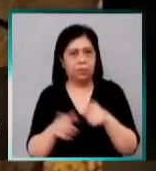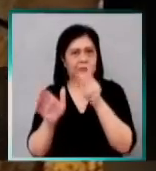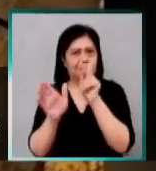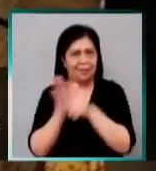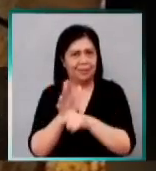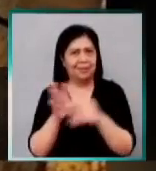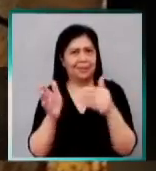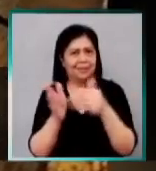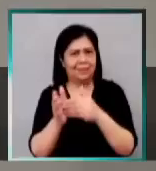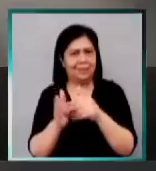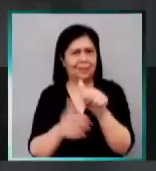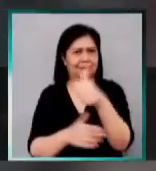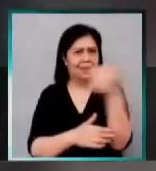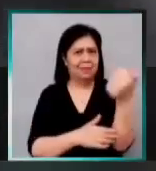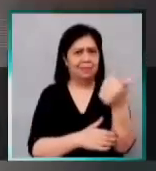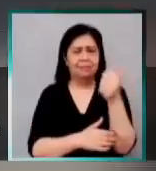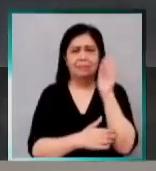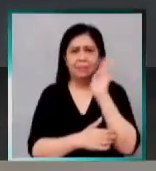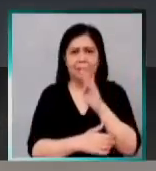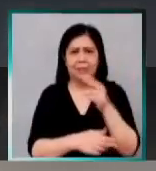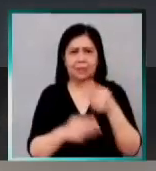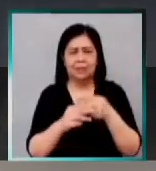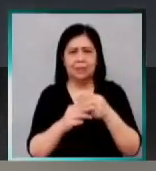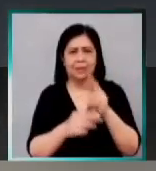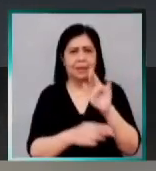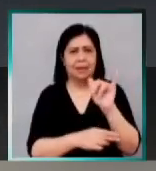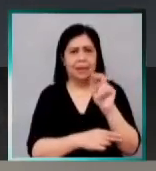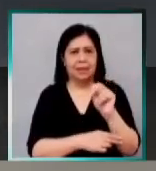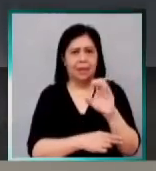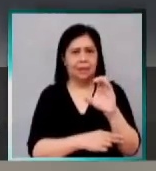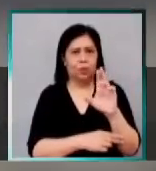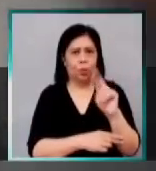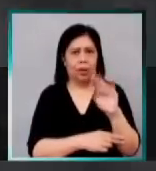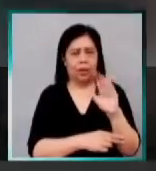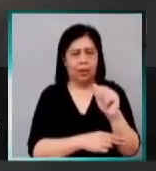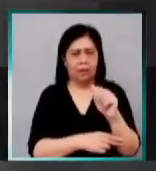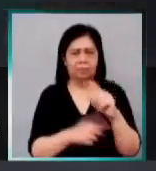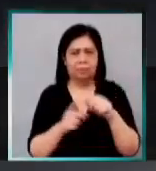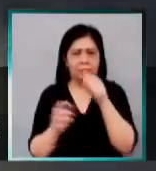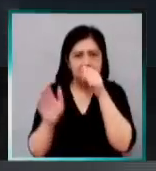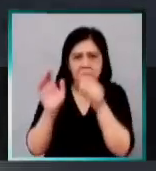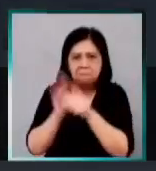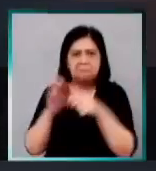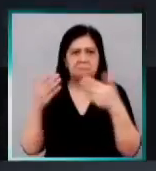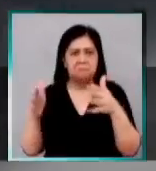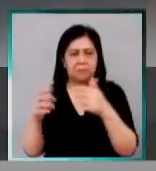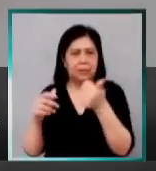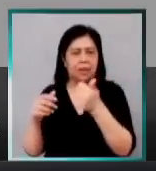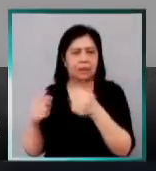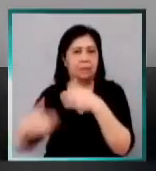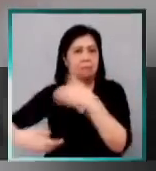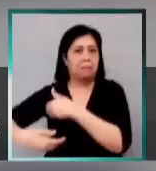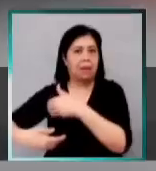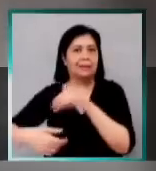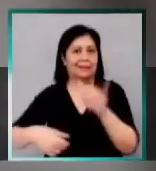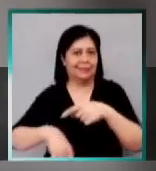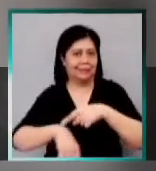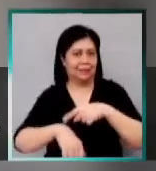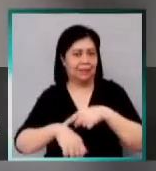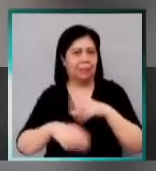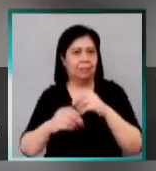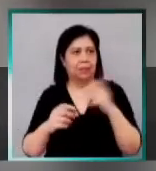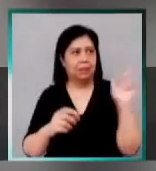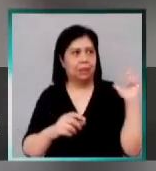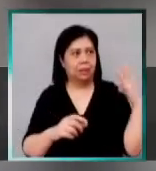ang isa pa nilang kapatid na si Ryan Cuenca. Pero nakapagtago na si Ryan sa isang bangko nung mga oras na yon at dumating na ang